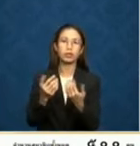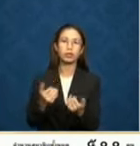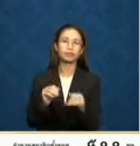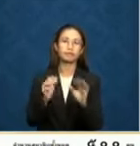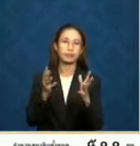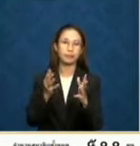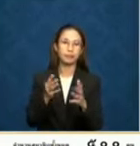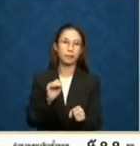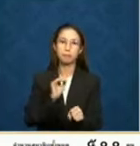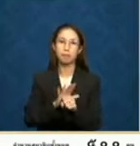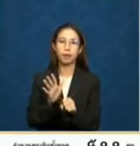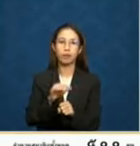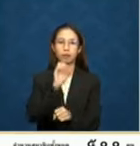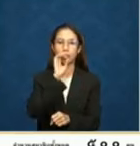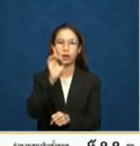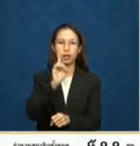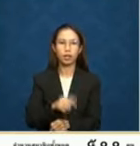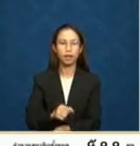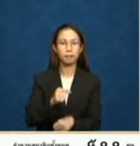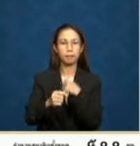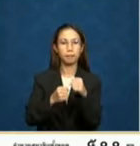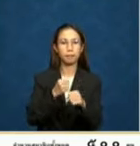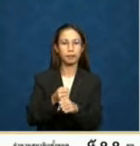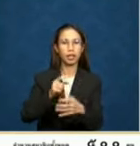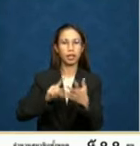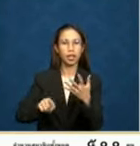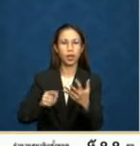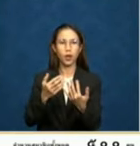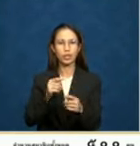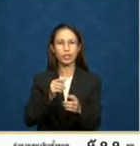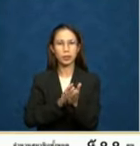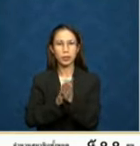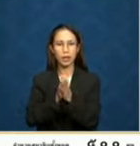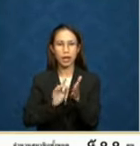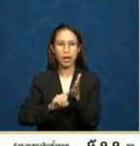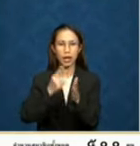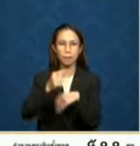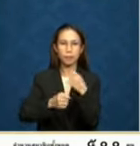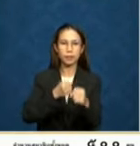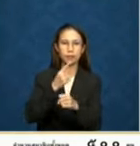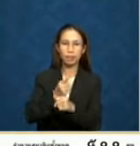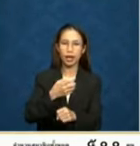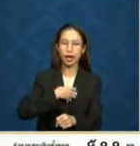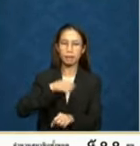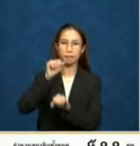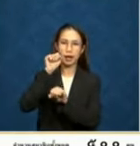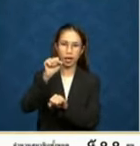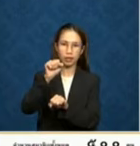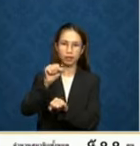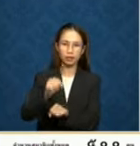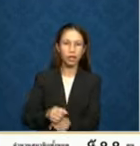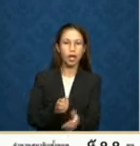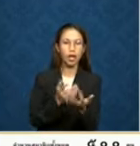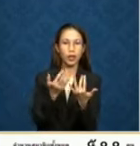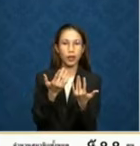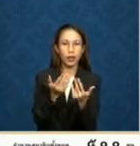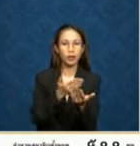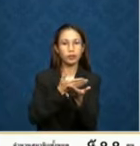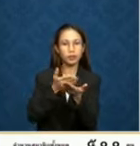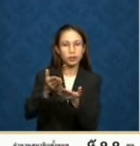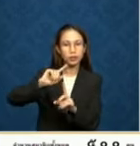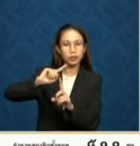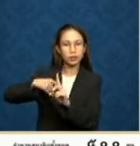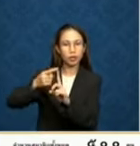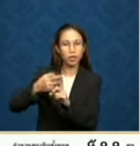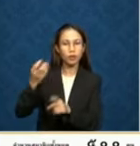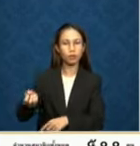พอครั ประกาศนโยบายไปปลายปี พอต้นปีร้อนวิชาครัออกประกาศมาทันทีวาให้หน่วยงาน ชะรอการจัดซื้อการเช่า